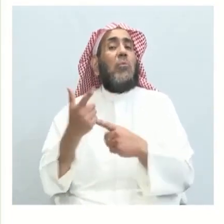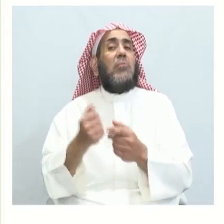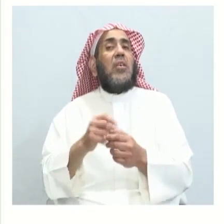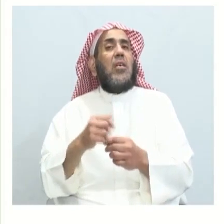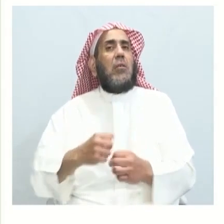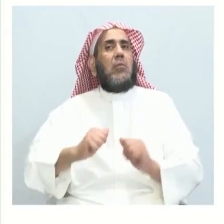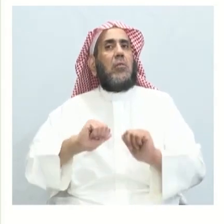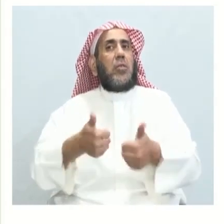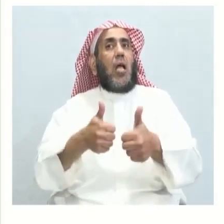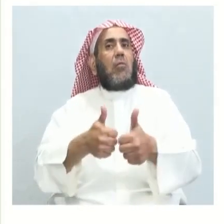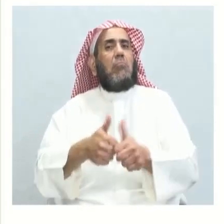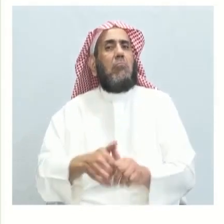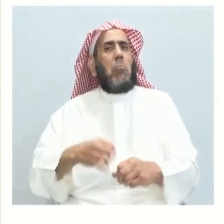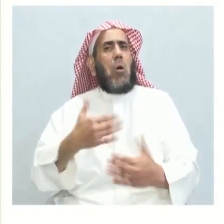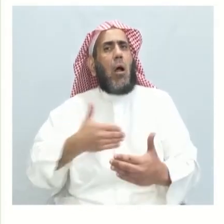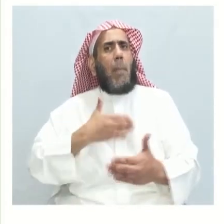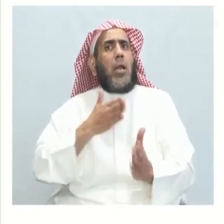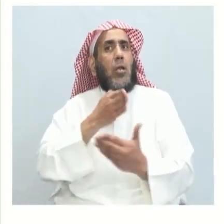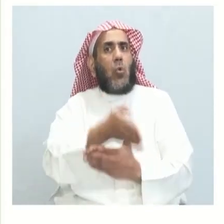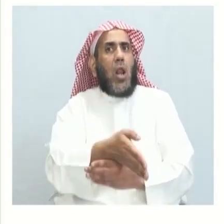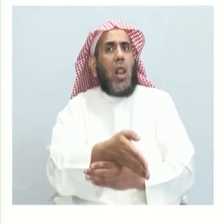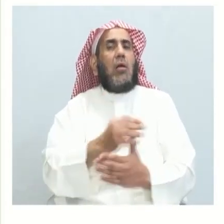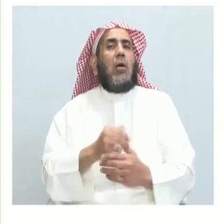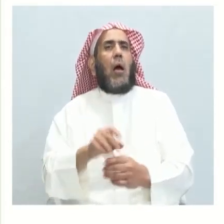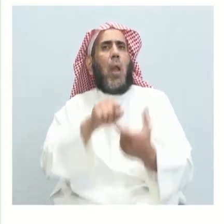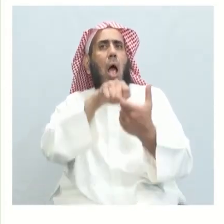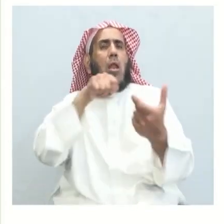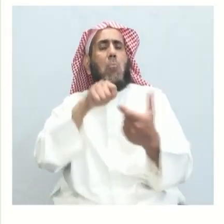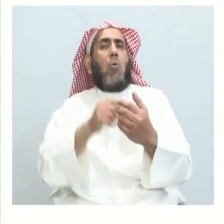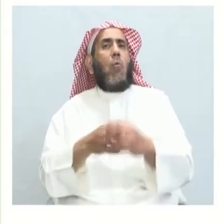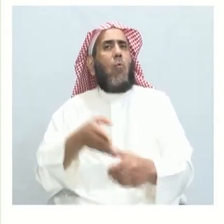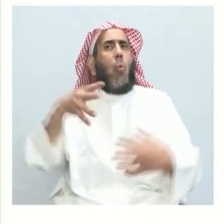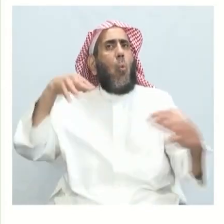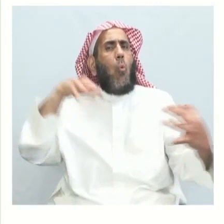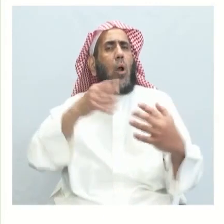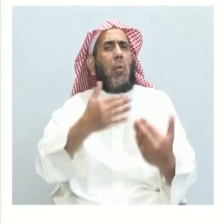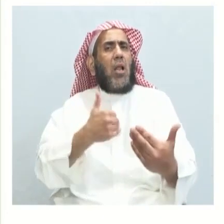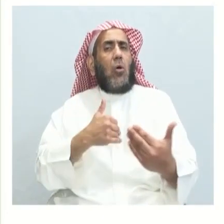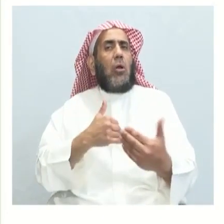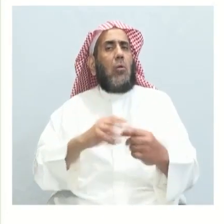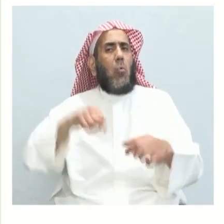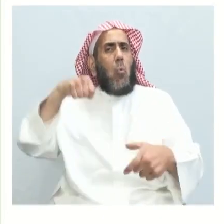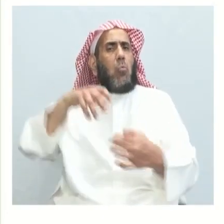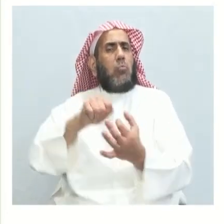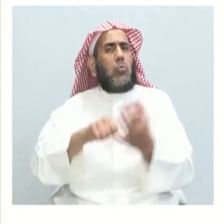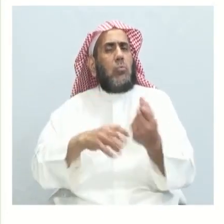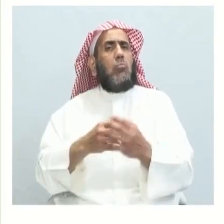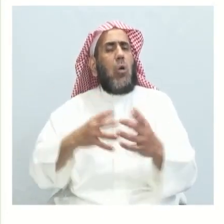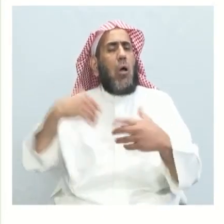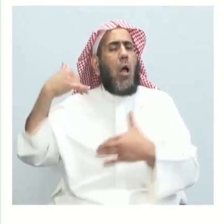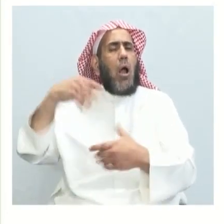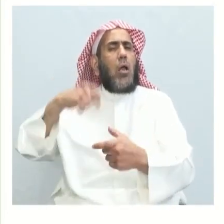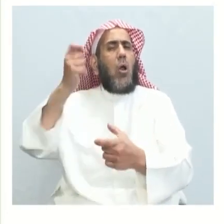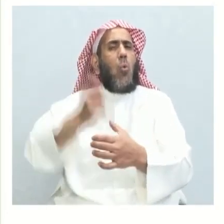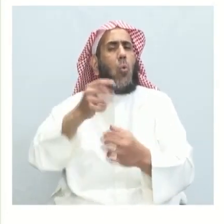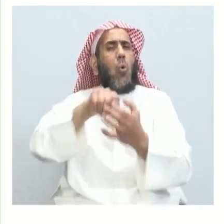المثل الاستعداد ان يستعد انسان قبل ان يدخل في قبل ان يرمي مثلا في معركه ثم قبل ان يدخل في او الرمي لابد ان يملا